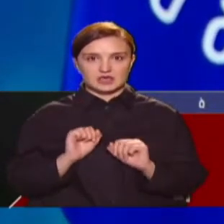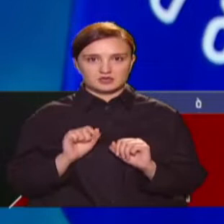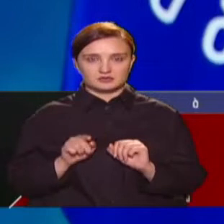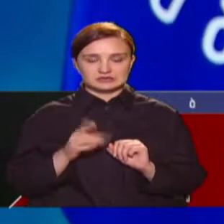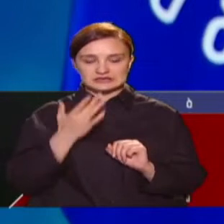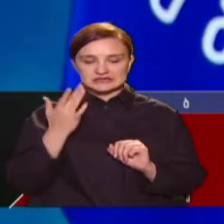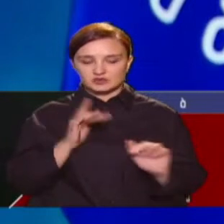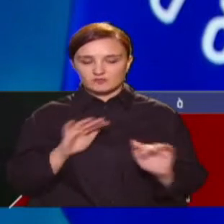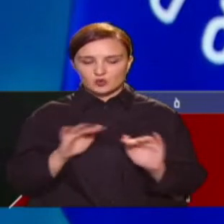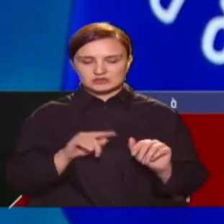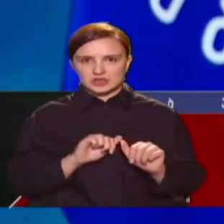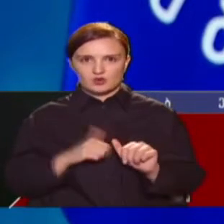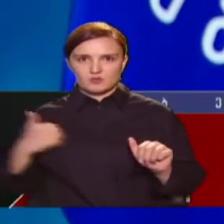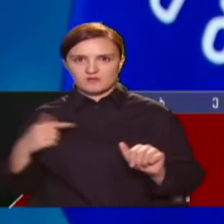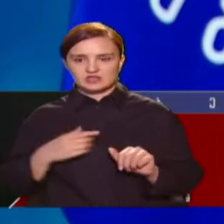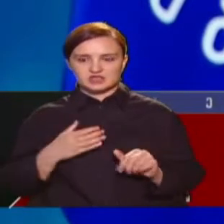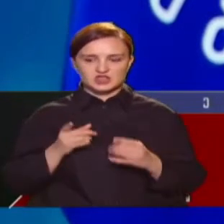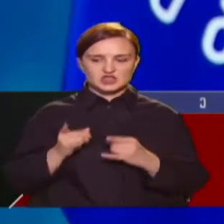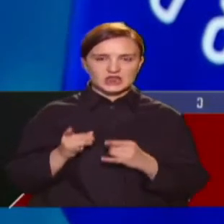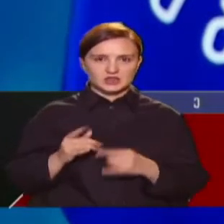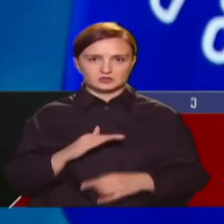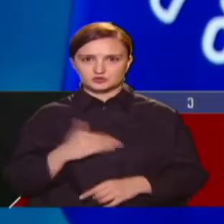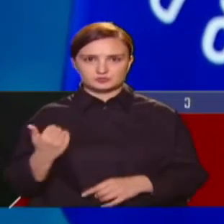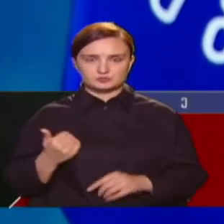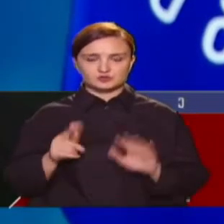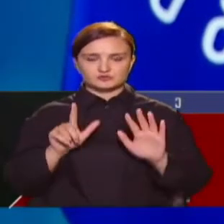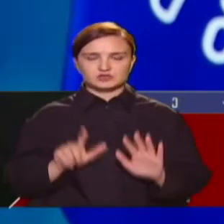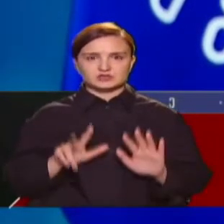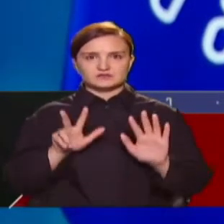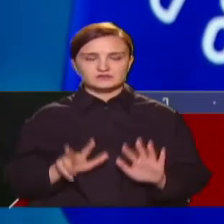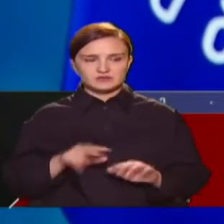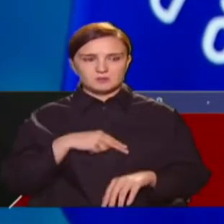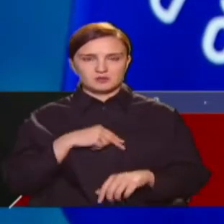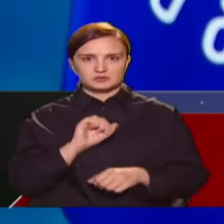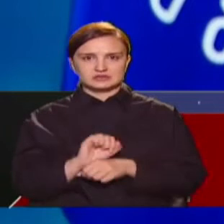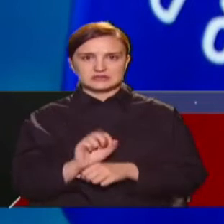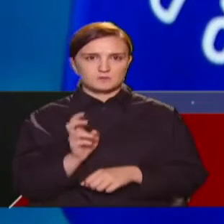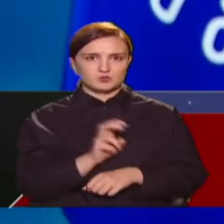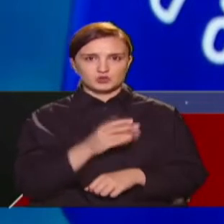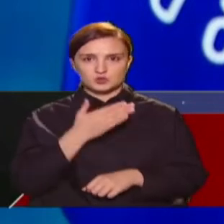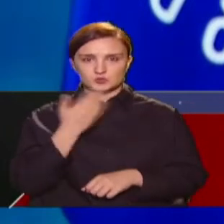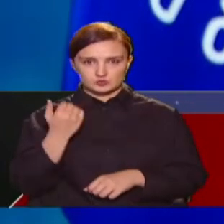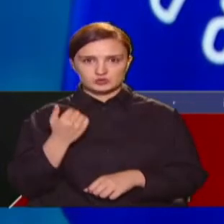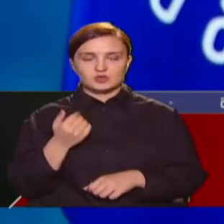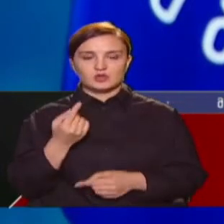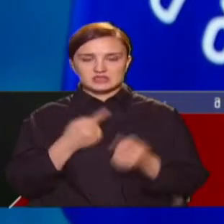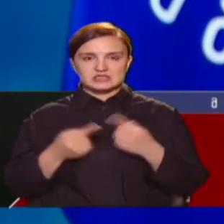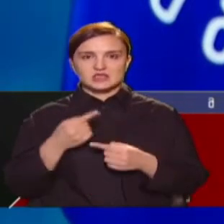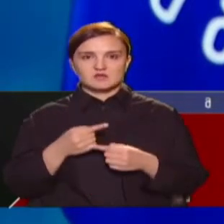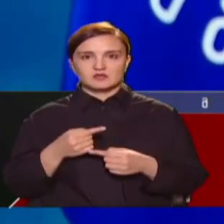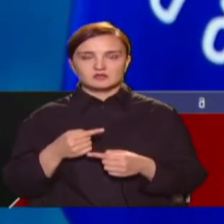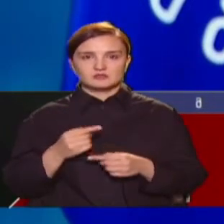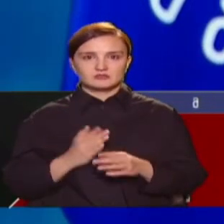დაეღწია ნაცნობი მოძრაობის პოლიტიკური შანტაჟისგან, გახსოვთ ის 7-8-თვიანი საბოტაჟი, ისინი გამოვიდნენ ამ შანტაჟიდან, შევიდნენ